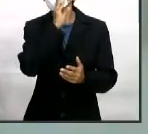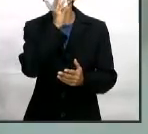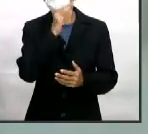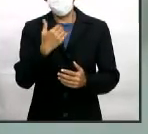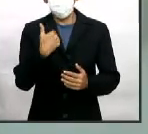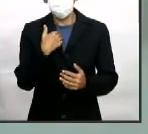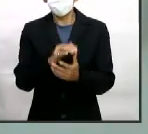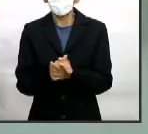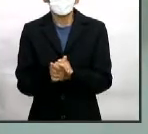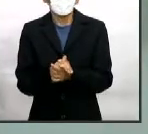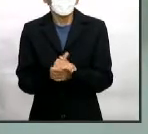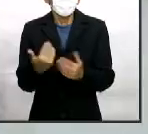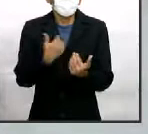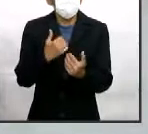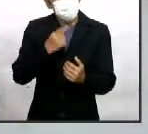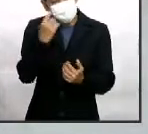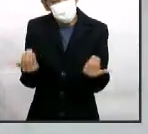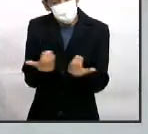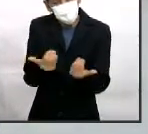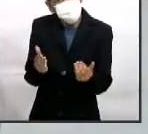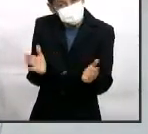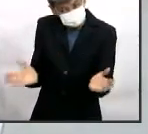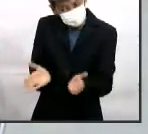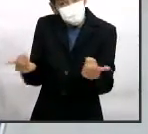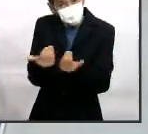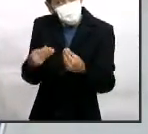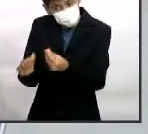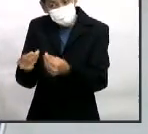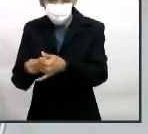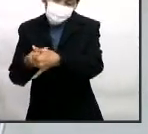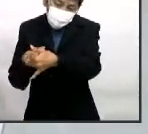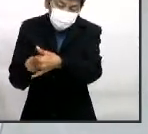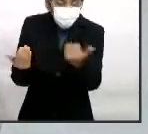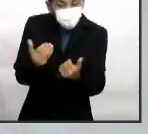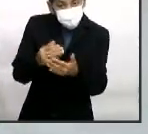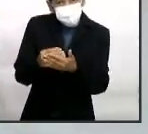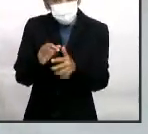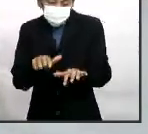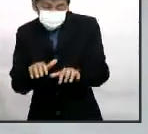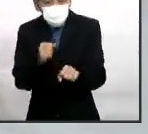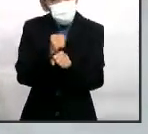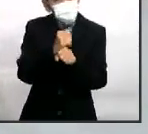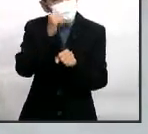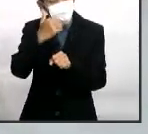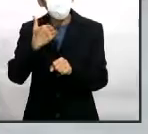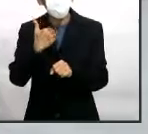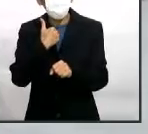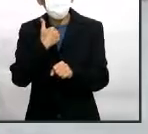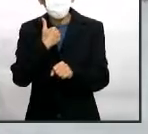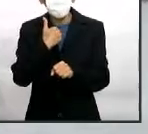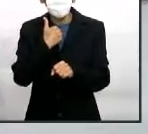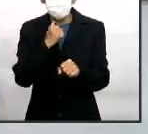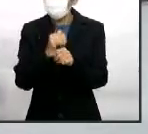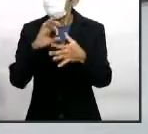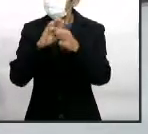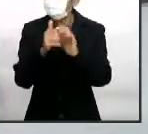มีลูกอยู่ที่บ้านหลายคนอย่างเงี้ยพี่ดิวมองว่าควรจะสนับสนุนเด็กคนเนี้ยในบ้านของเราเนี่ยให้มาทาง